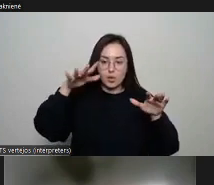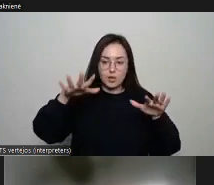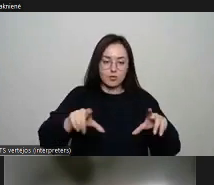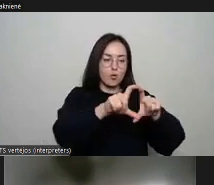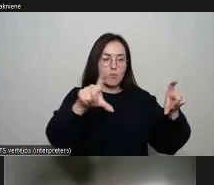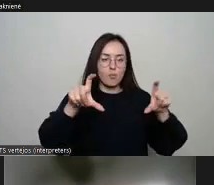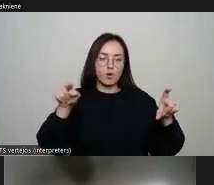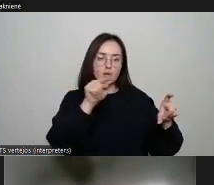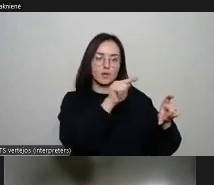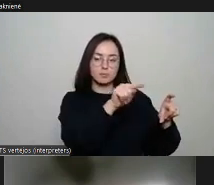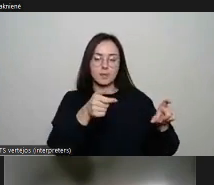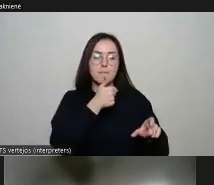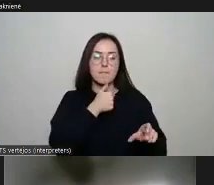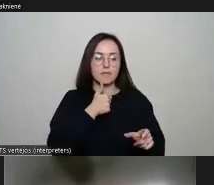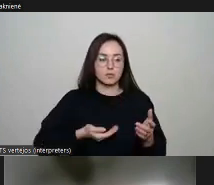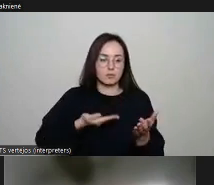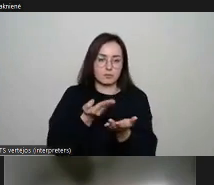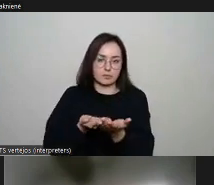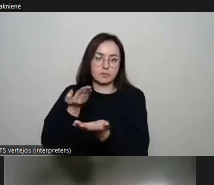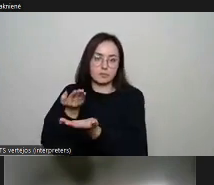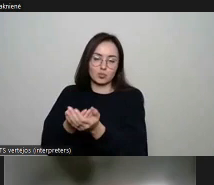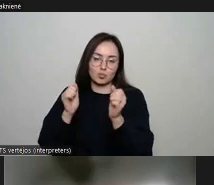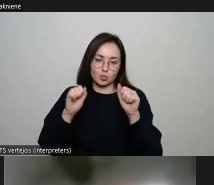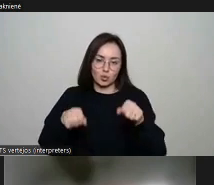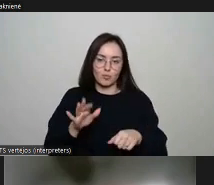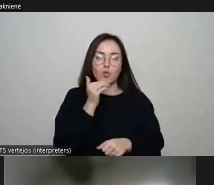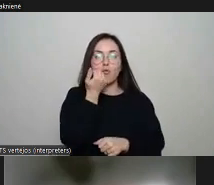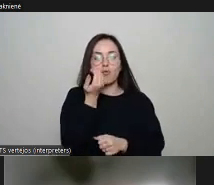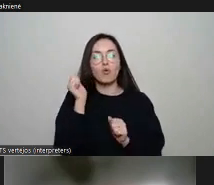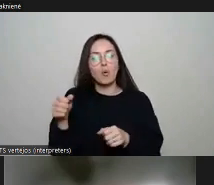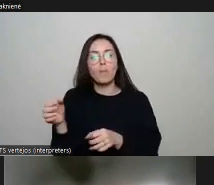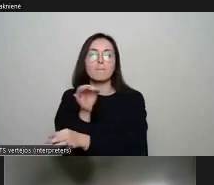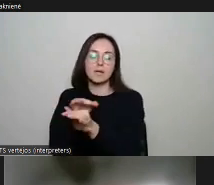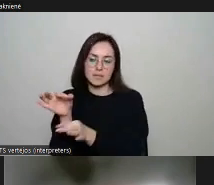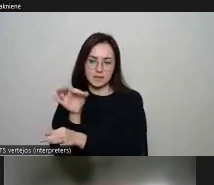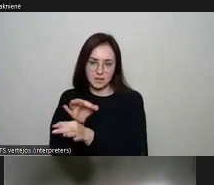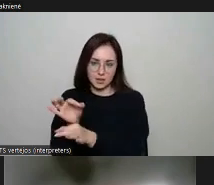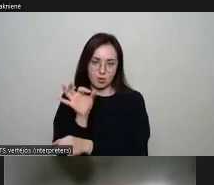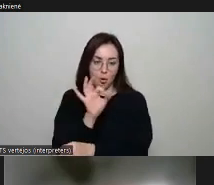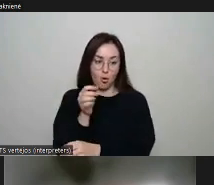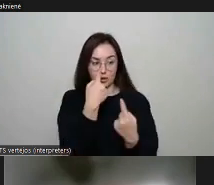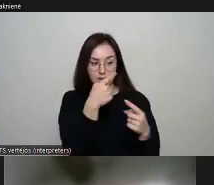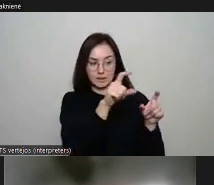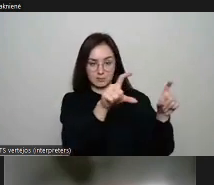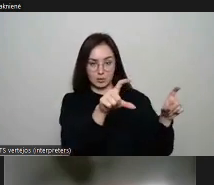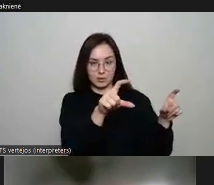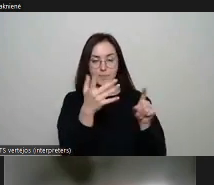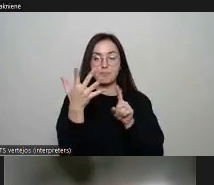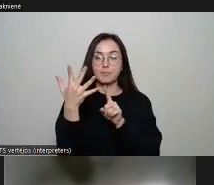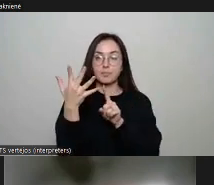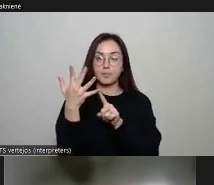mokyklų pavyzdžių. O vėliau galėsime išgirsti apie juos penktą grupę.